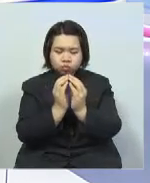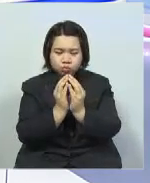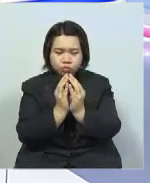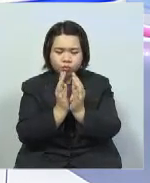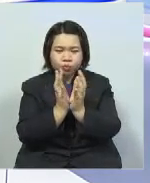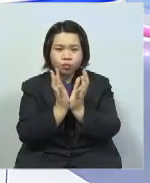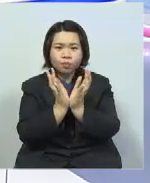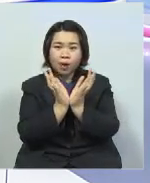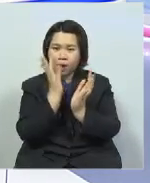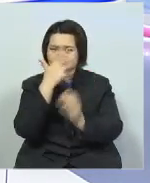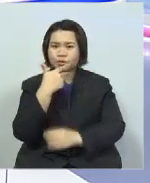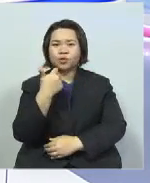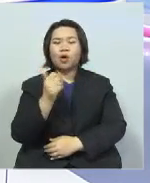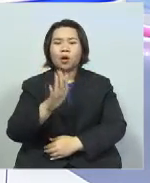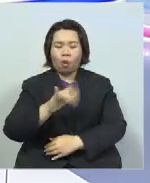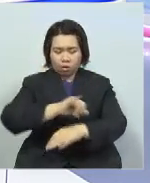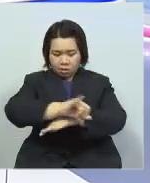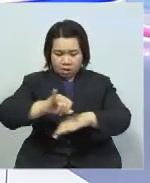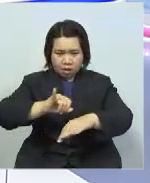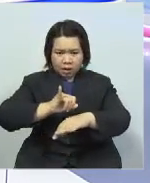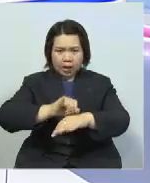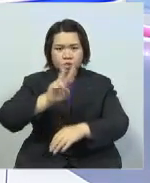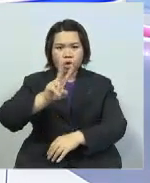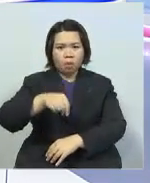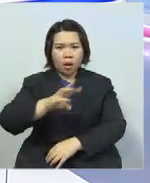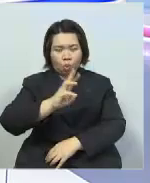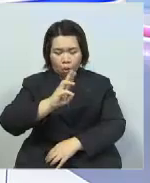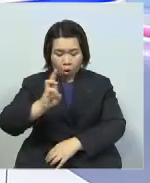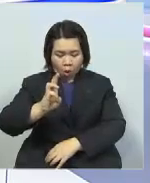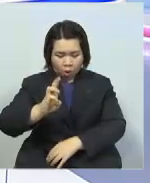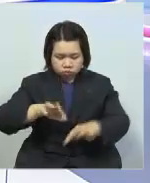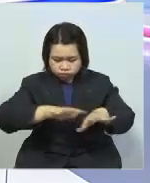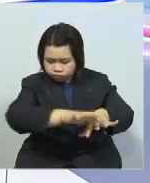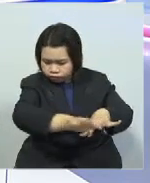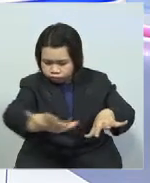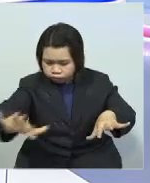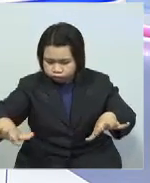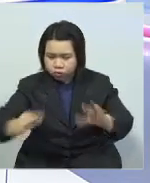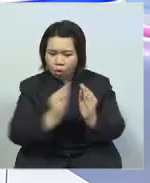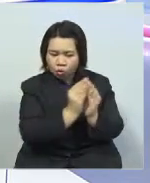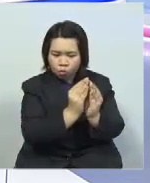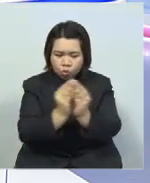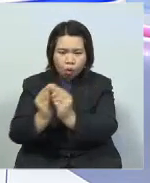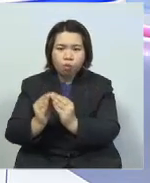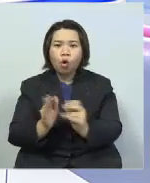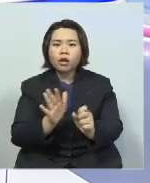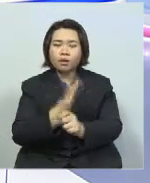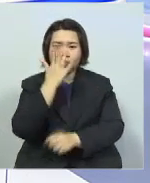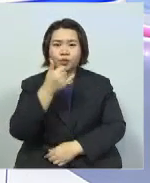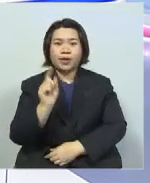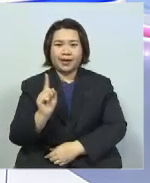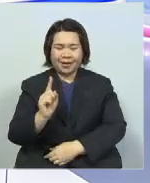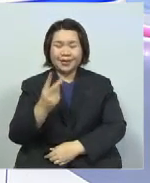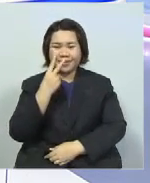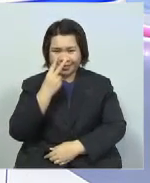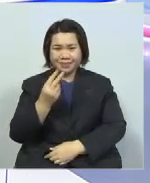ต็มที่จะสวยงามมากๆในพื้นที่กว่า 2,600 ไร ่โอ้โห สวยงามแค่ไหนเดี๋ยวไปดูบรร